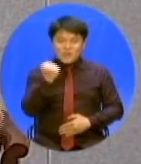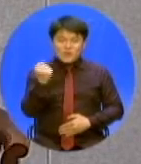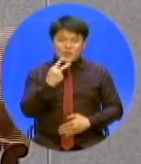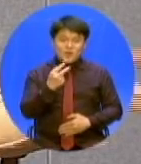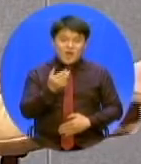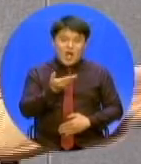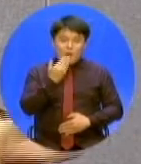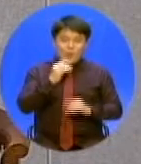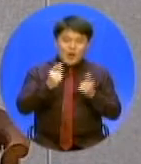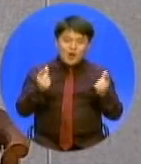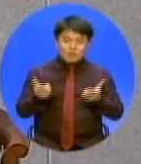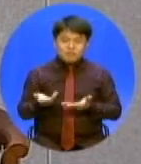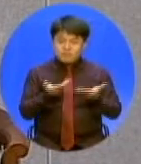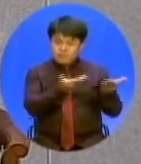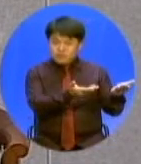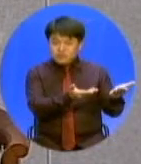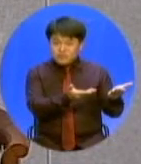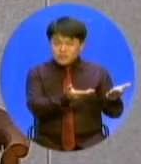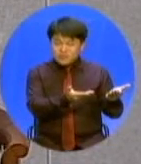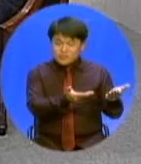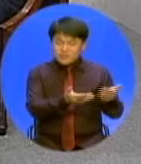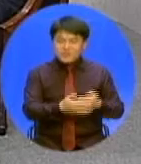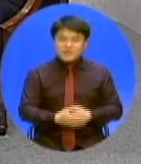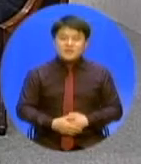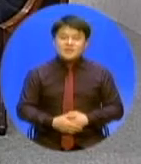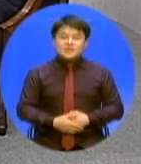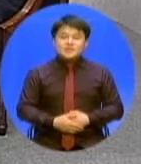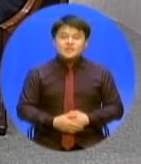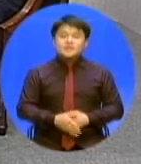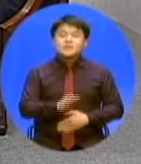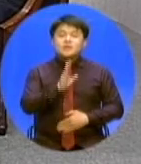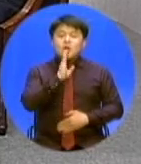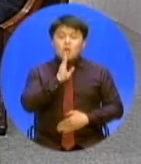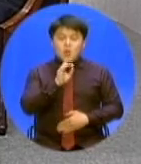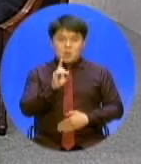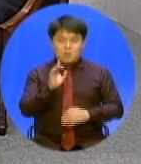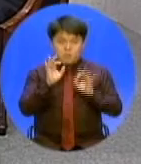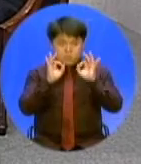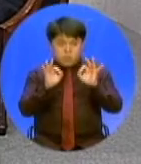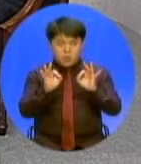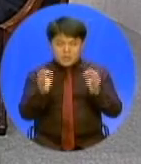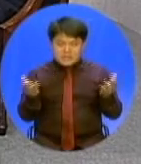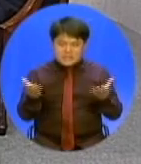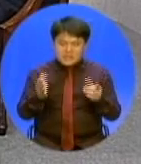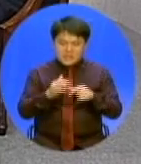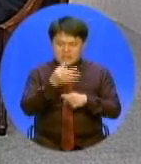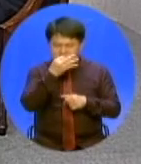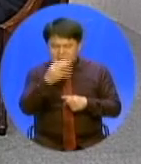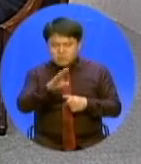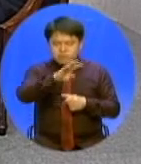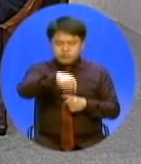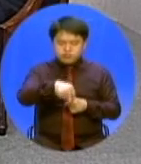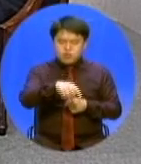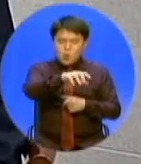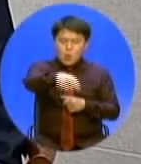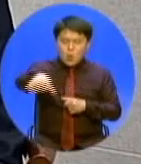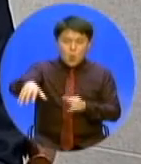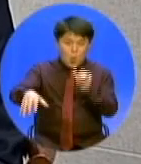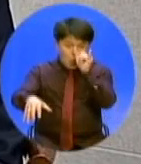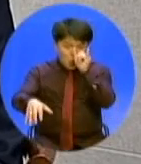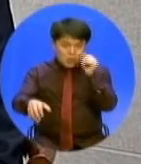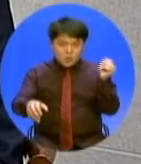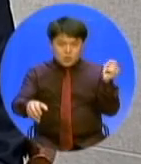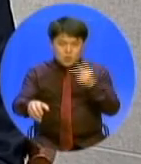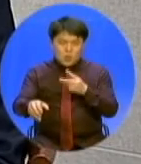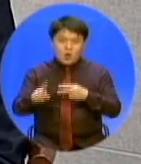또 간식거리를 또 많이 제공해 주신다고요? 그거는 정말 힘들게 일하는 네. 그 부서들이 있습니다. 아. 또 우리가